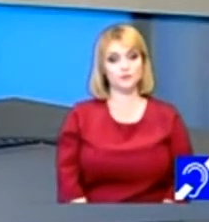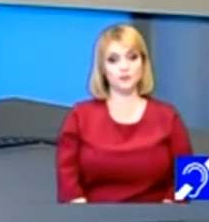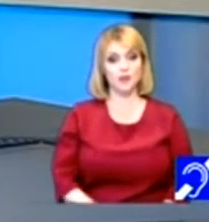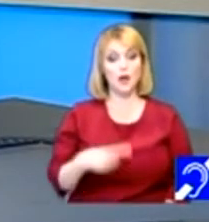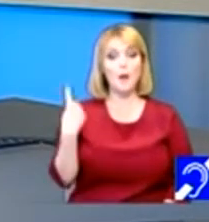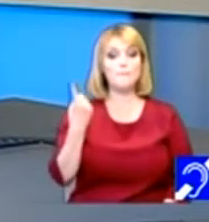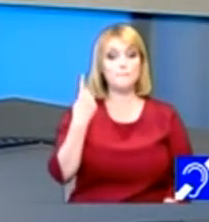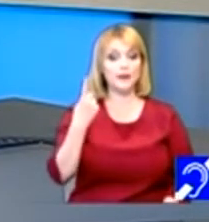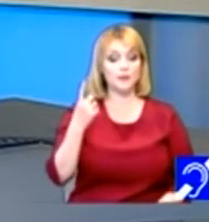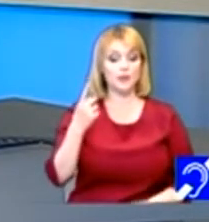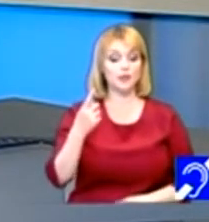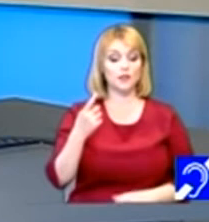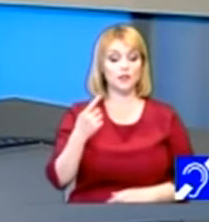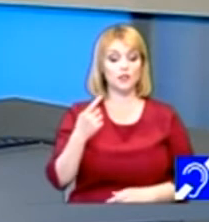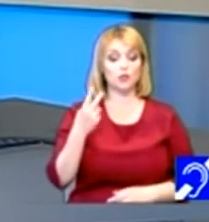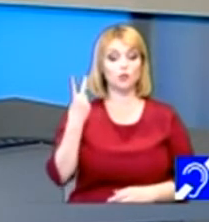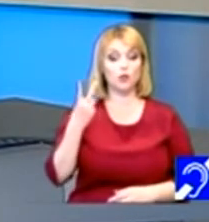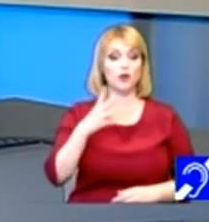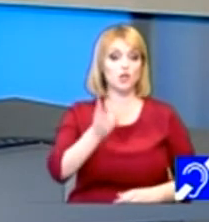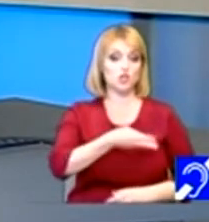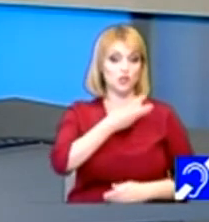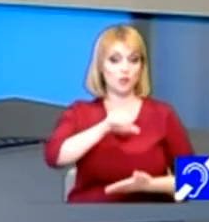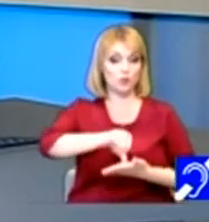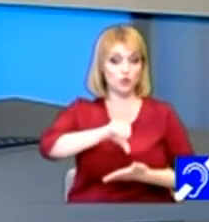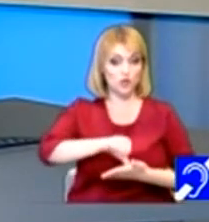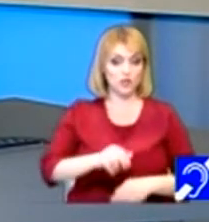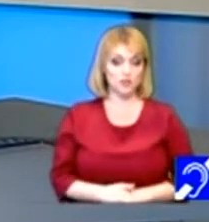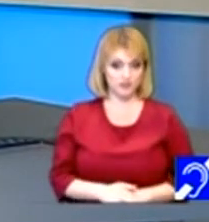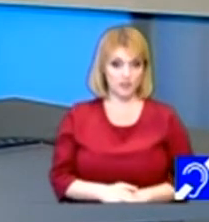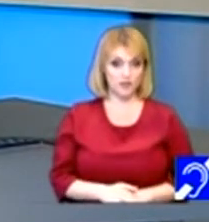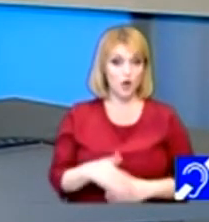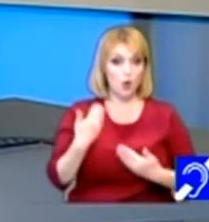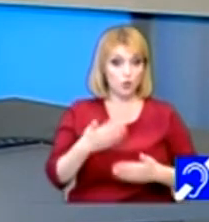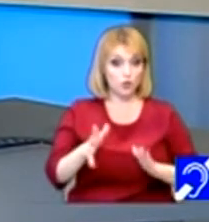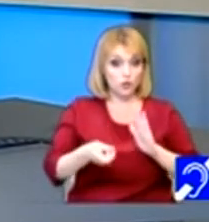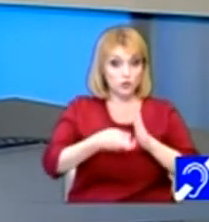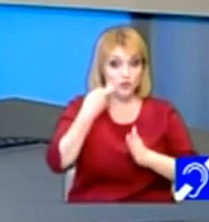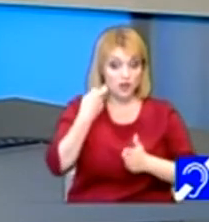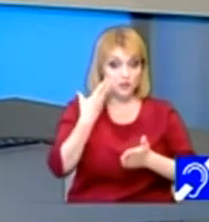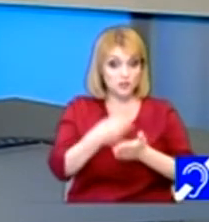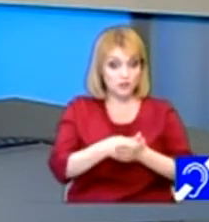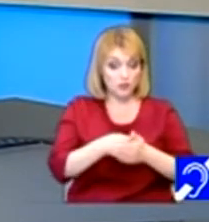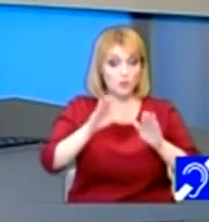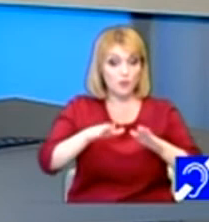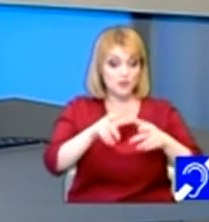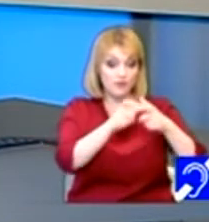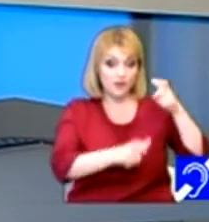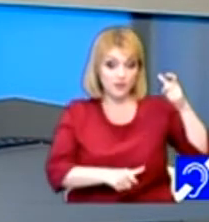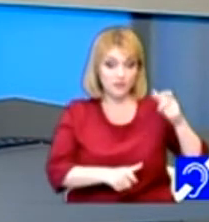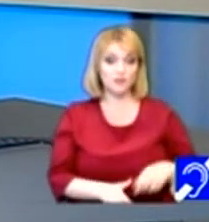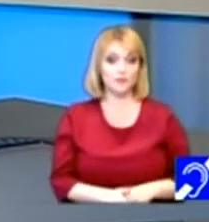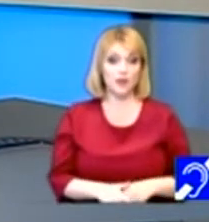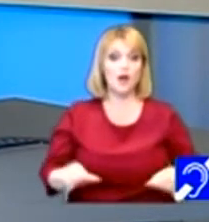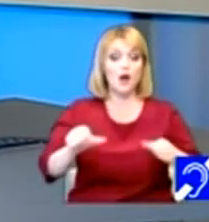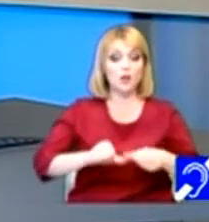Primii doi pretendenți la funcția de președinte al Republicii Moldova și-au aflat locurile în buletinele de vot. În urma tragerii la sorți organizate la CEC,